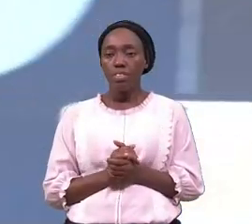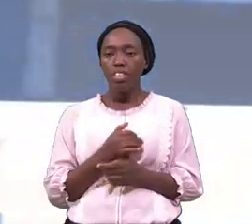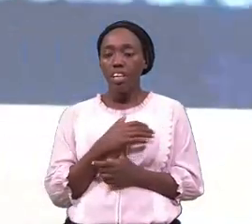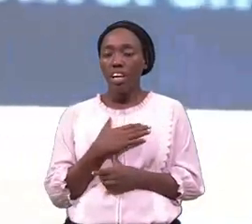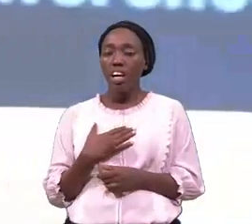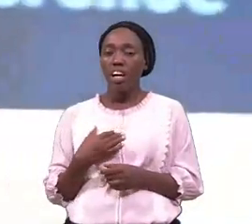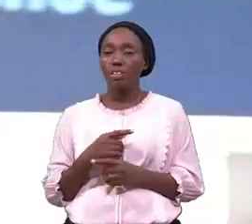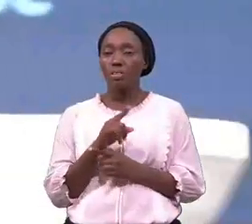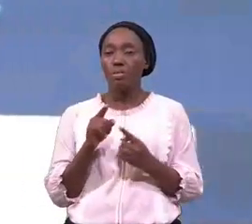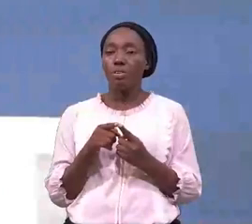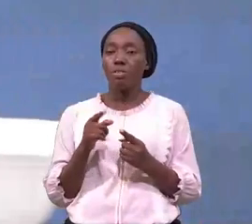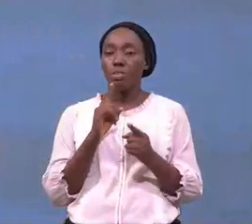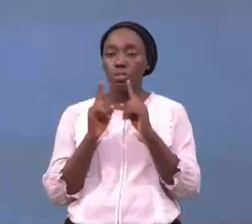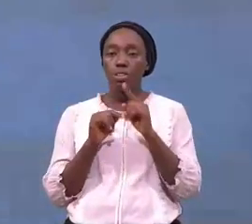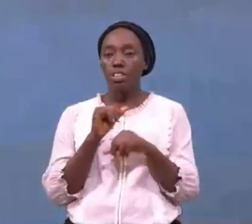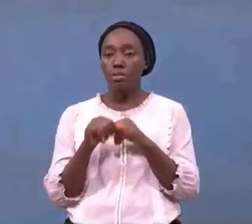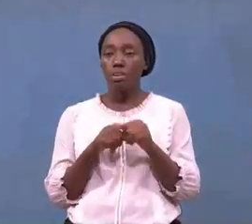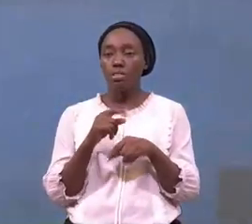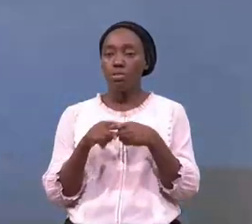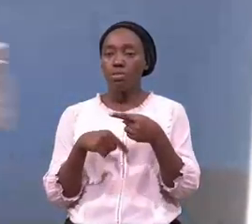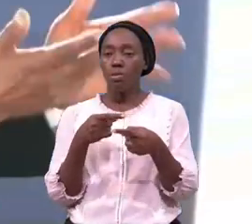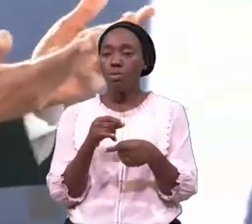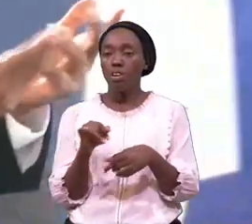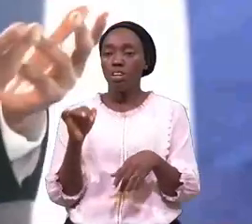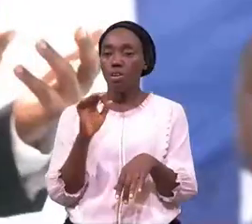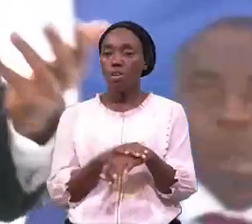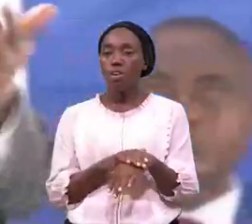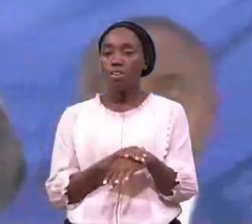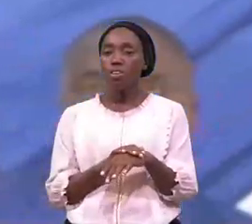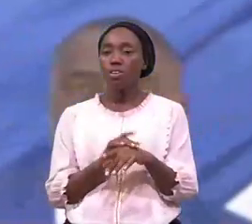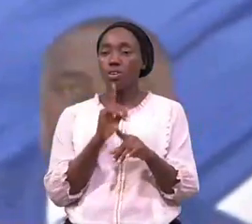l'Esprit. Quand nous parlons de la marche en avant,